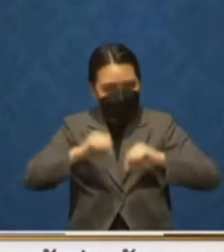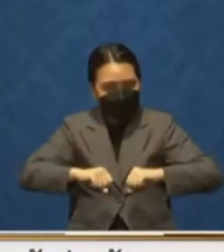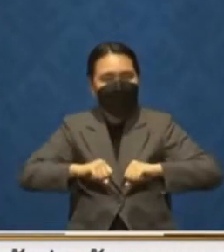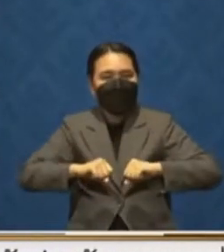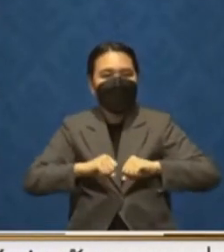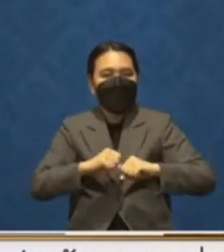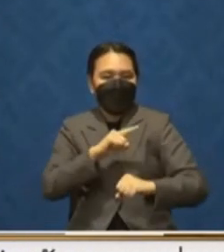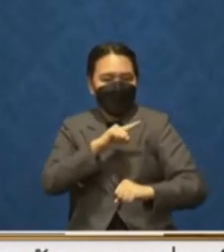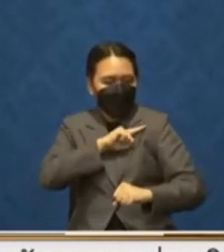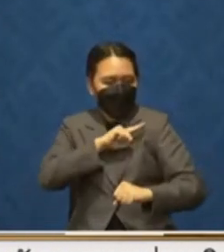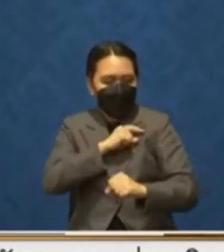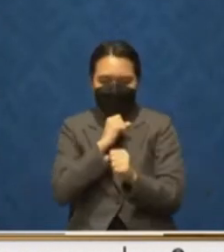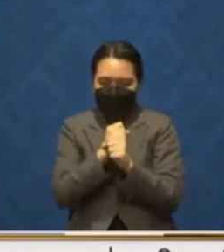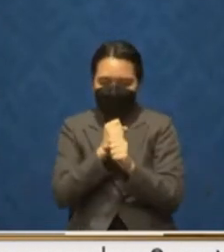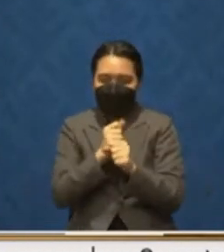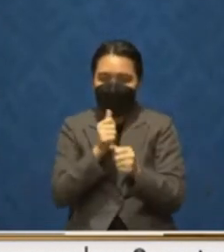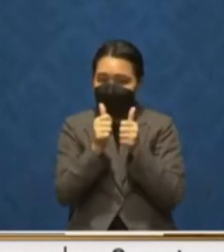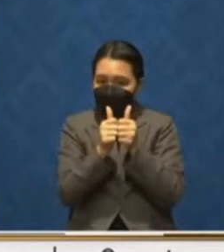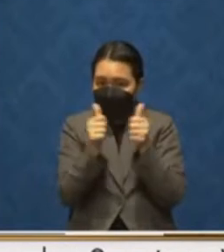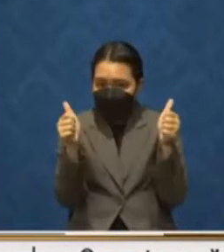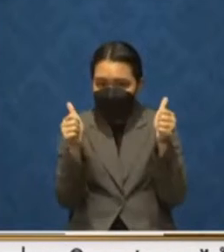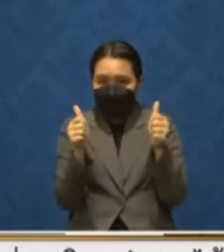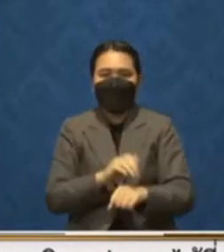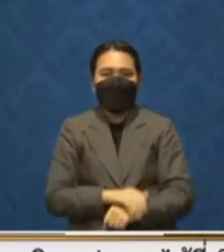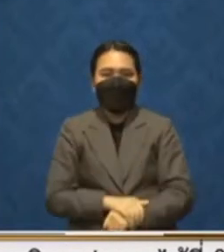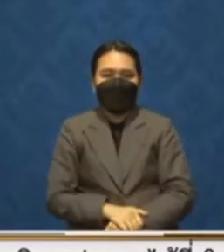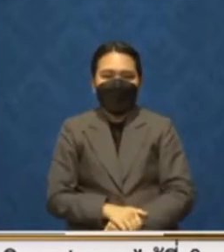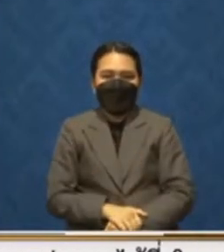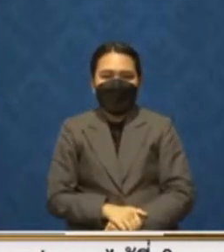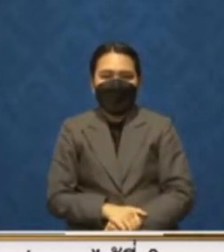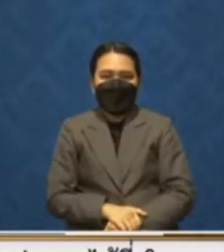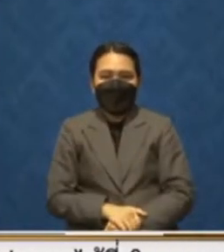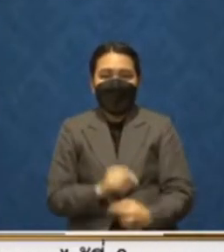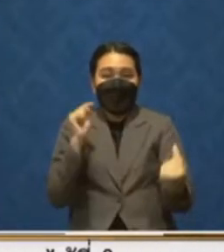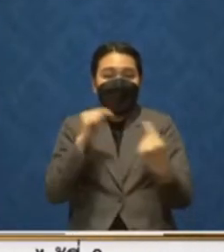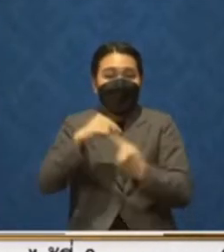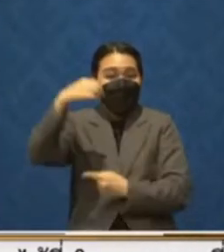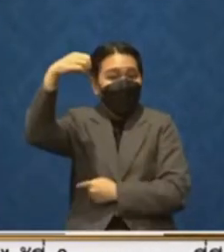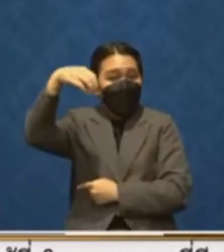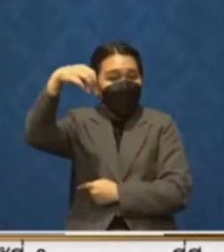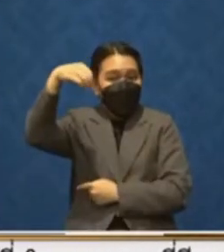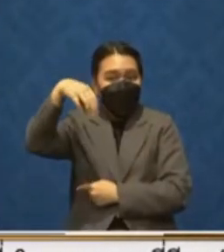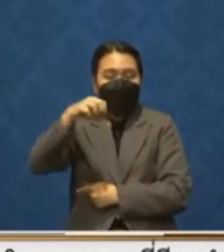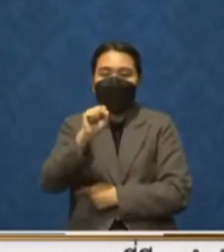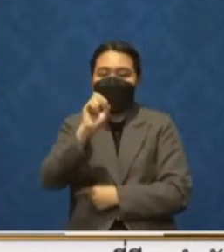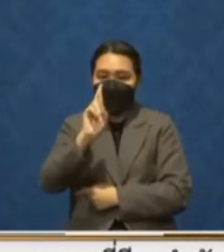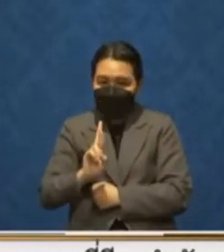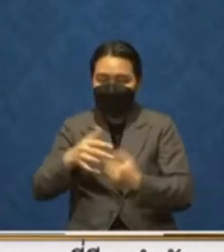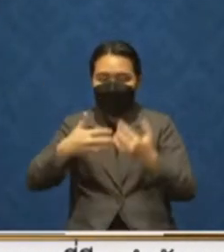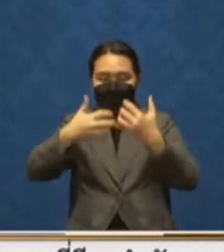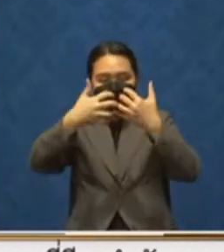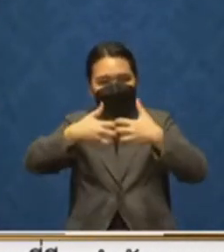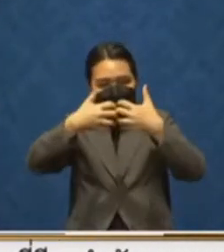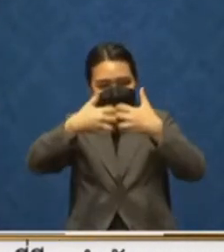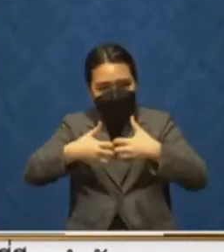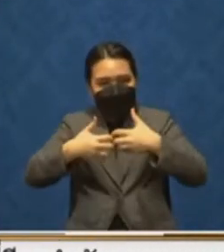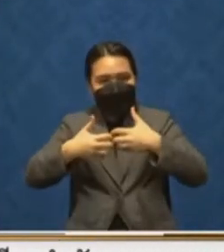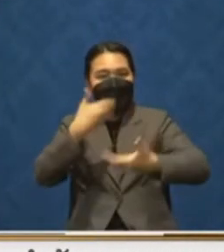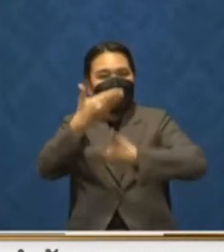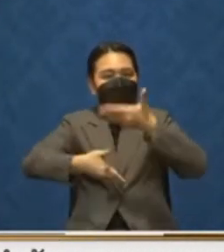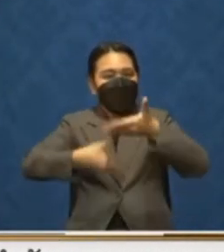กันนะครับในเรื่องของการแต่ว่าสำรองเรื่องคาพร้อมแต่ไฟฟ้าค่าต่างๆค่าการตลาดราคาสิงคโปร์